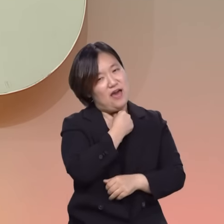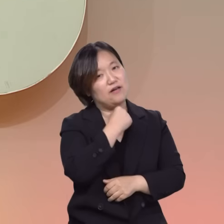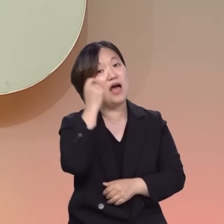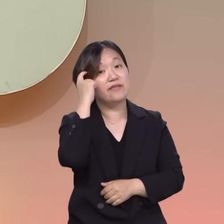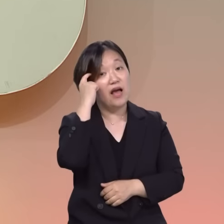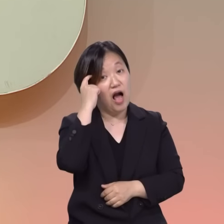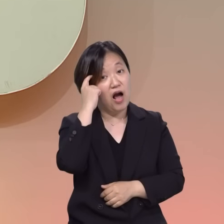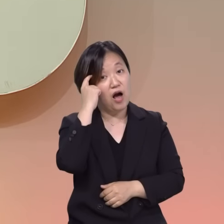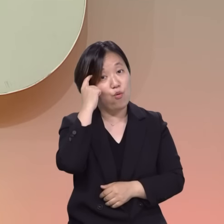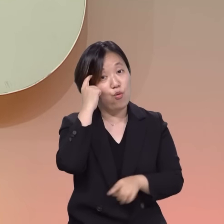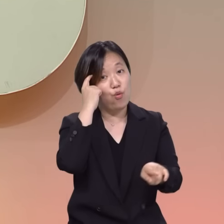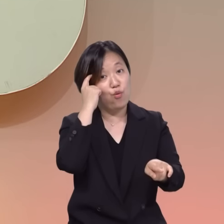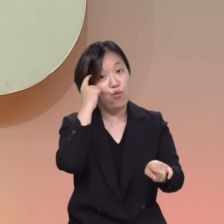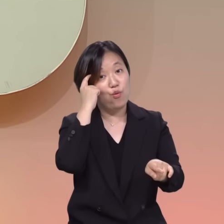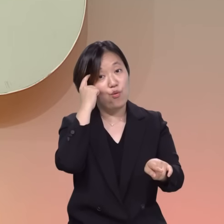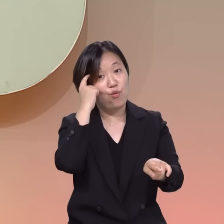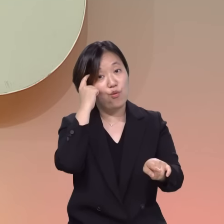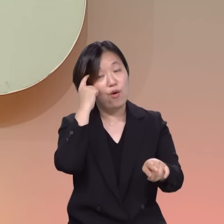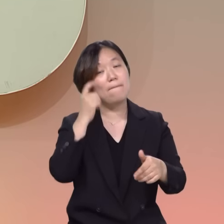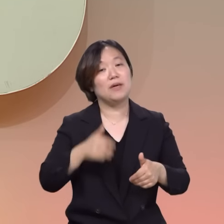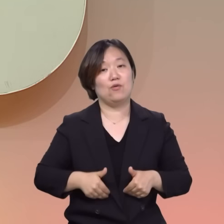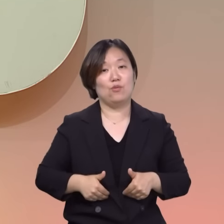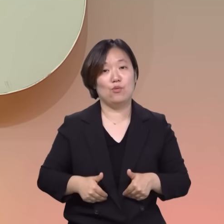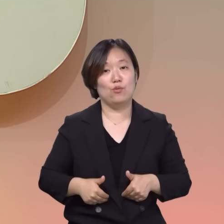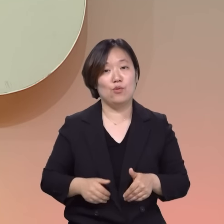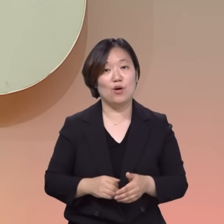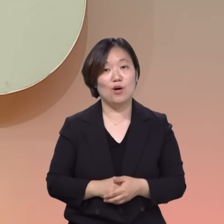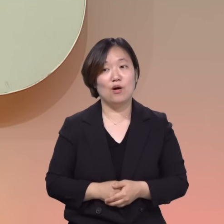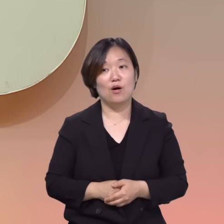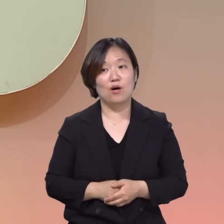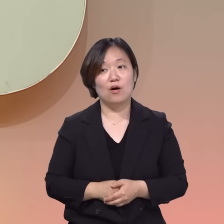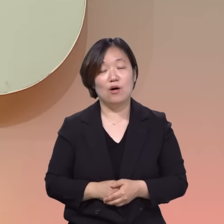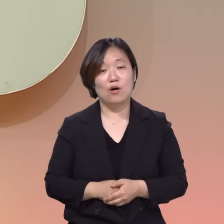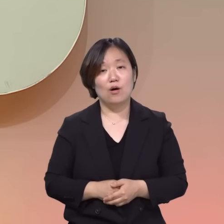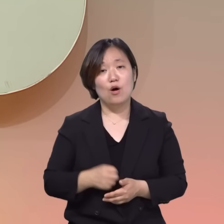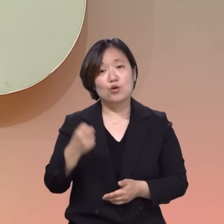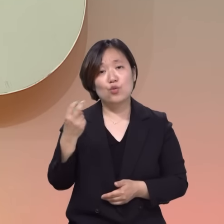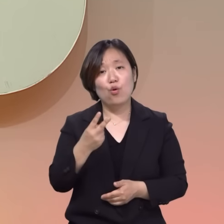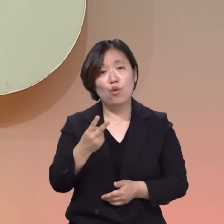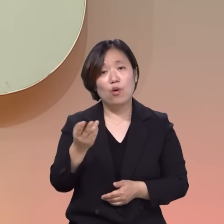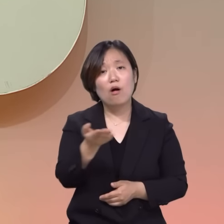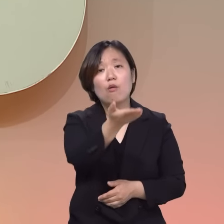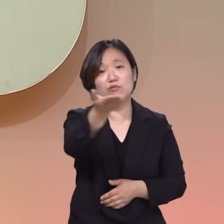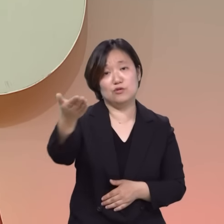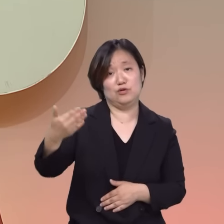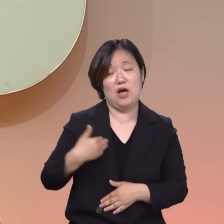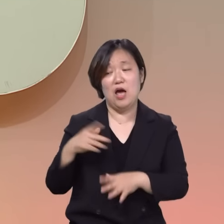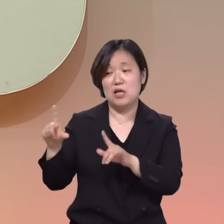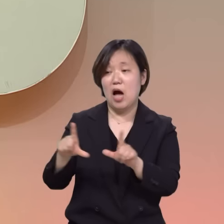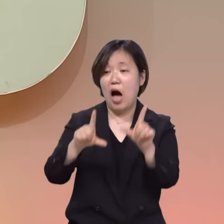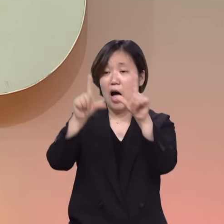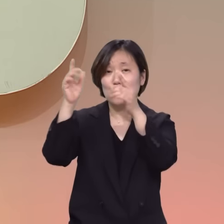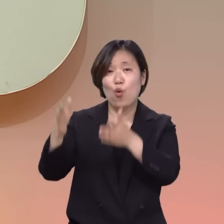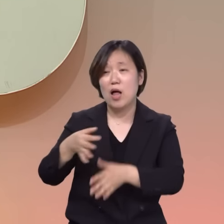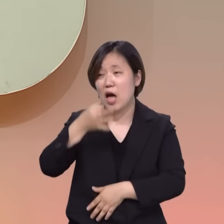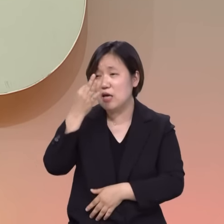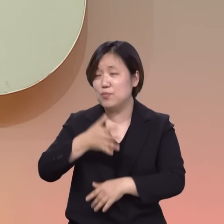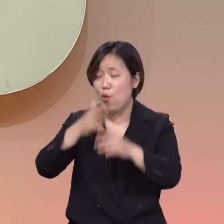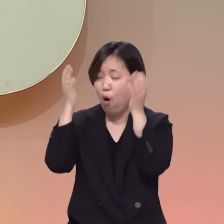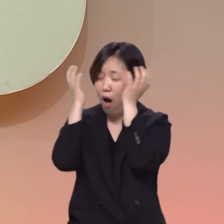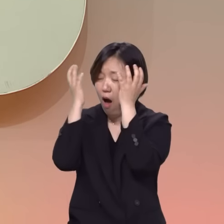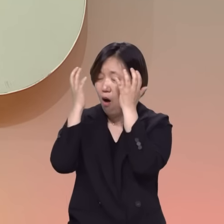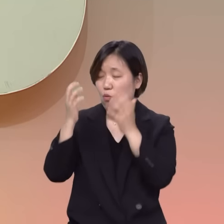되겠구나라고 마음을 바르게 세우셔야 됩니다 우리 불자들이 살아가면서 힘들고